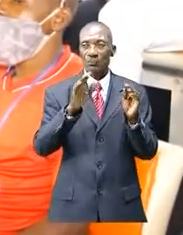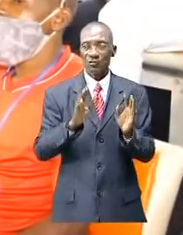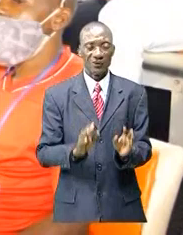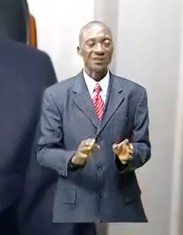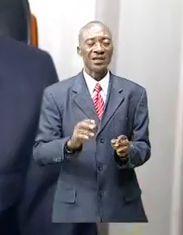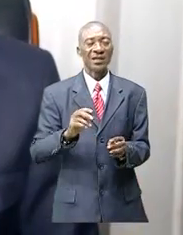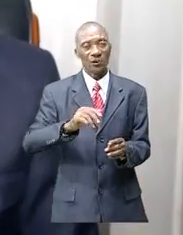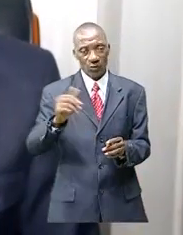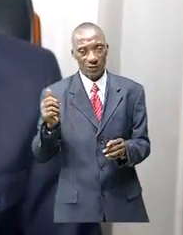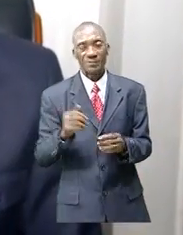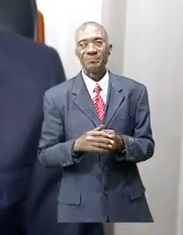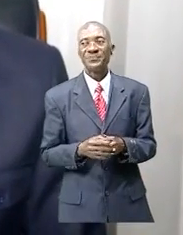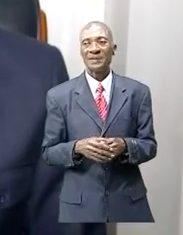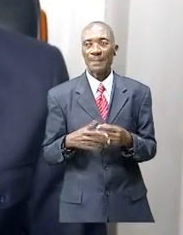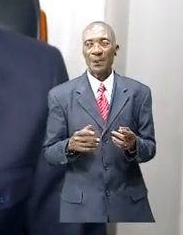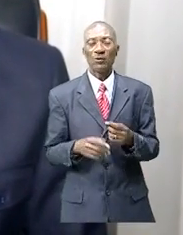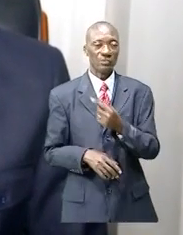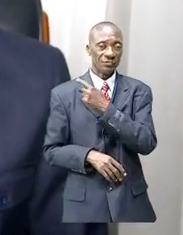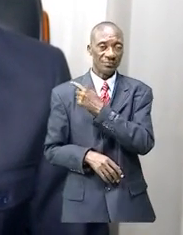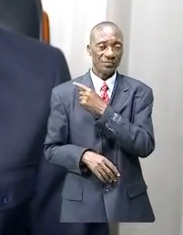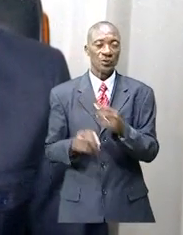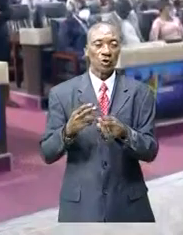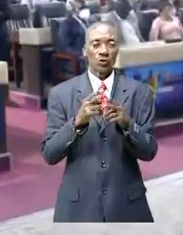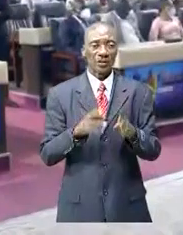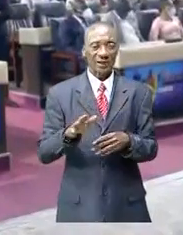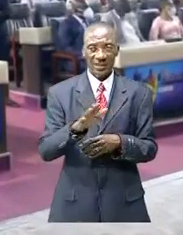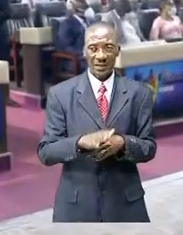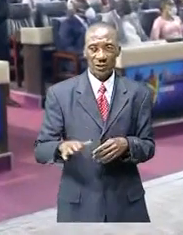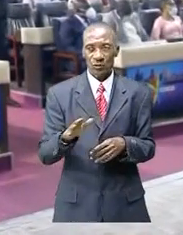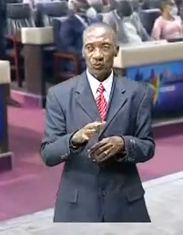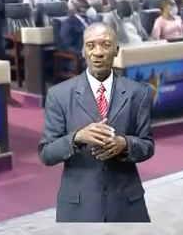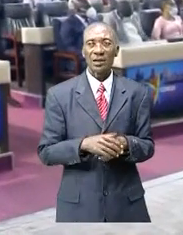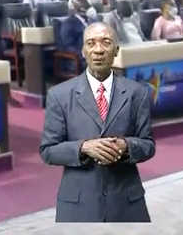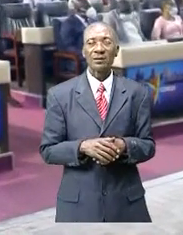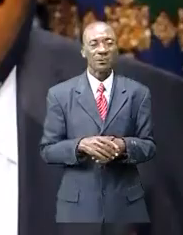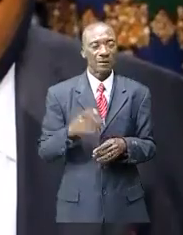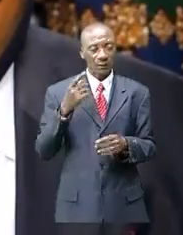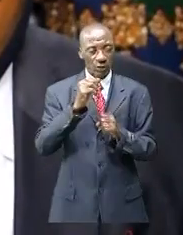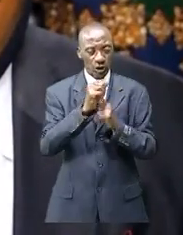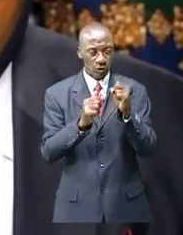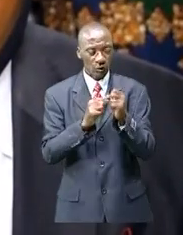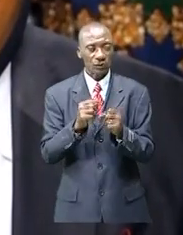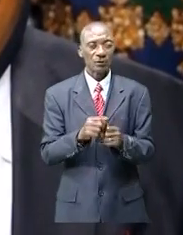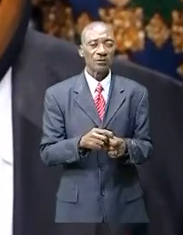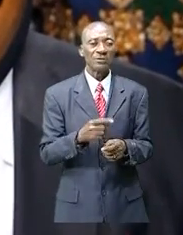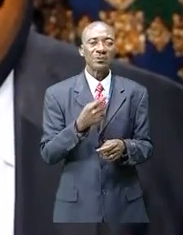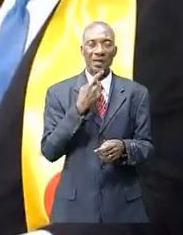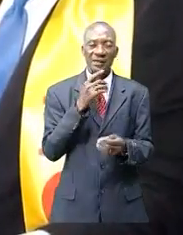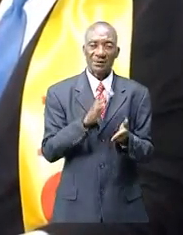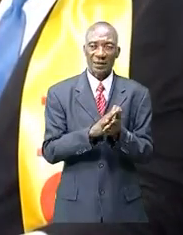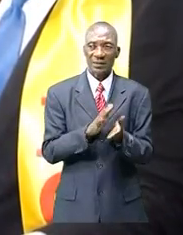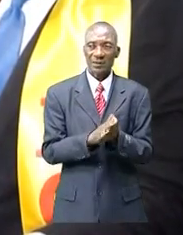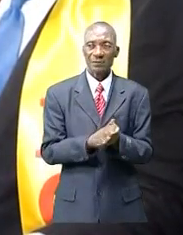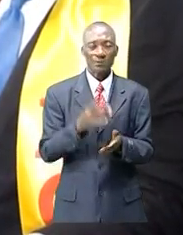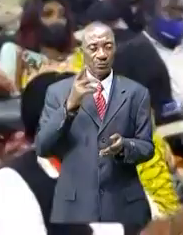de circonstance, Lambert Loalo Poutou, coordonnateur national de cette structure, a salué le vrai sens patriotique de